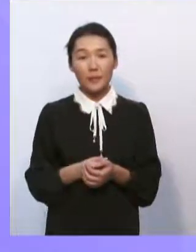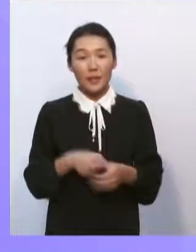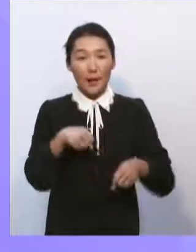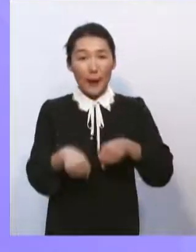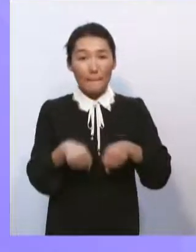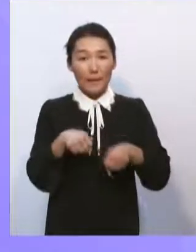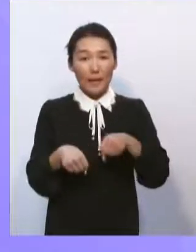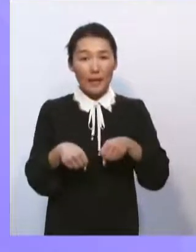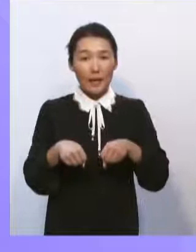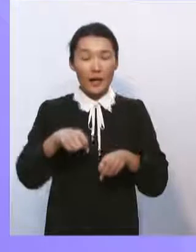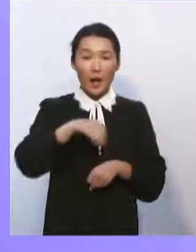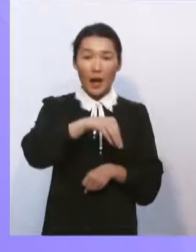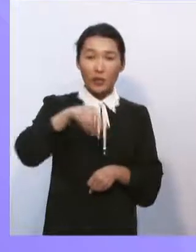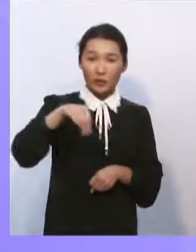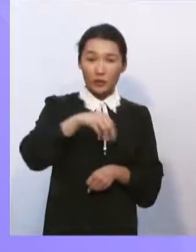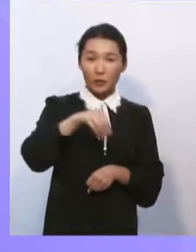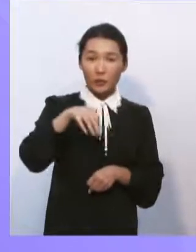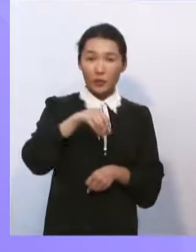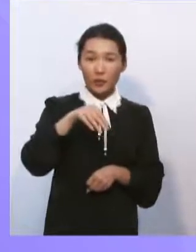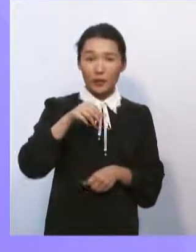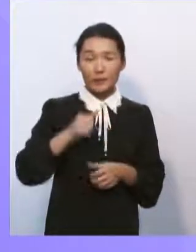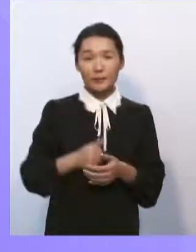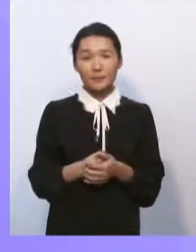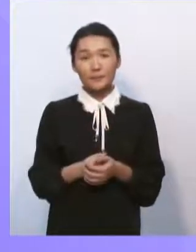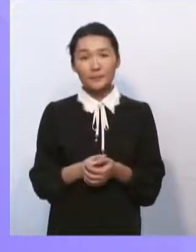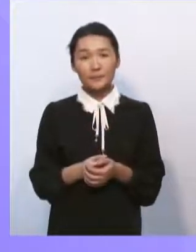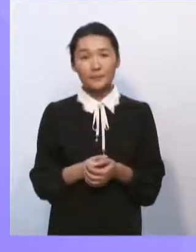Камырга ачыткы кошулат.